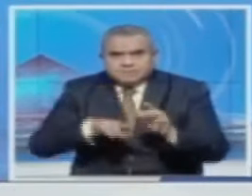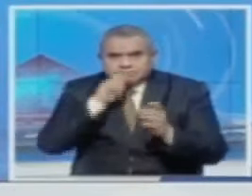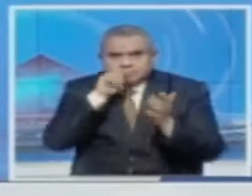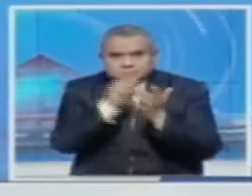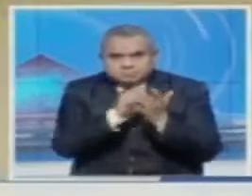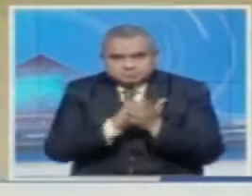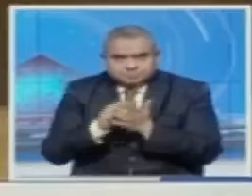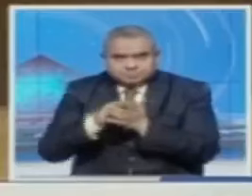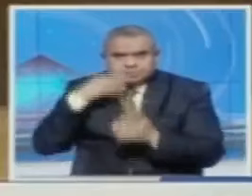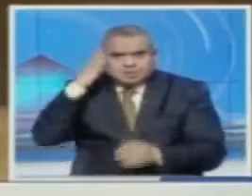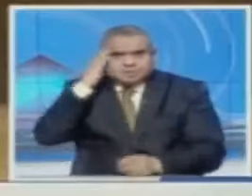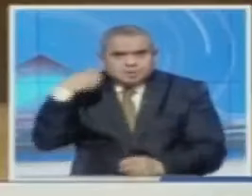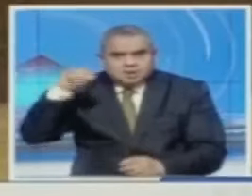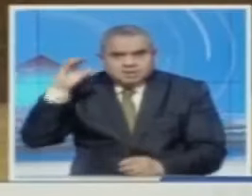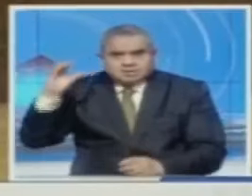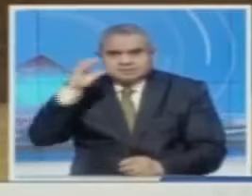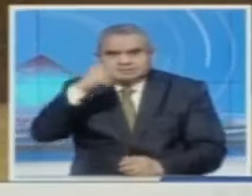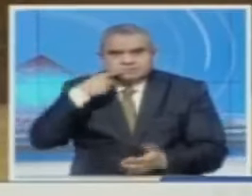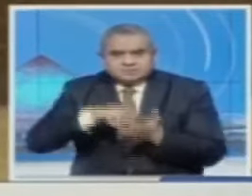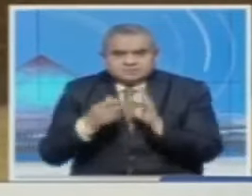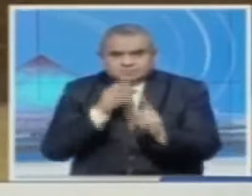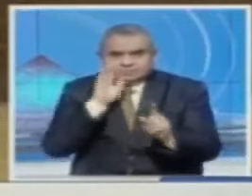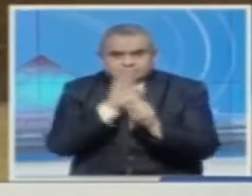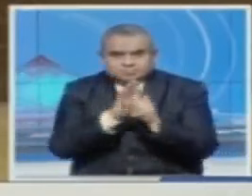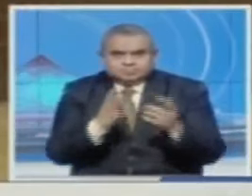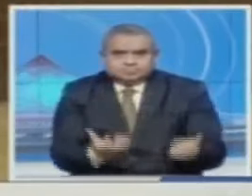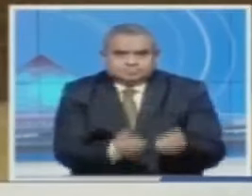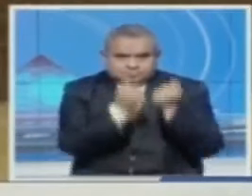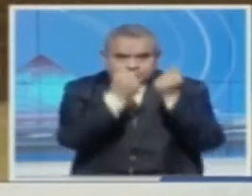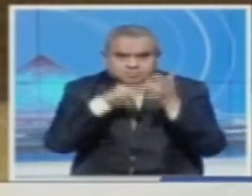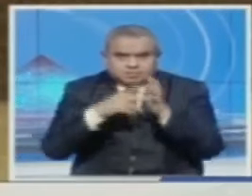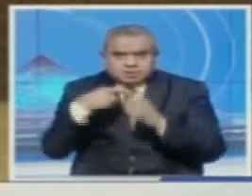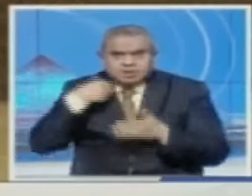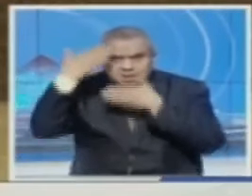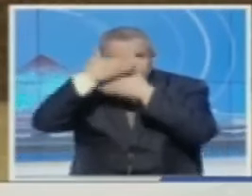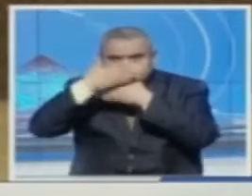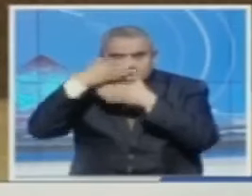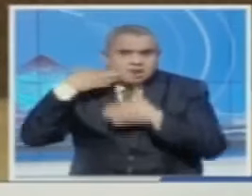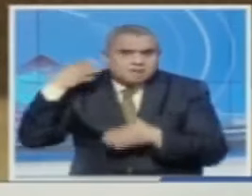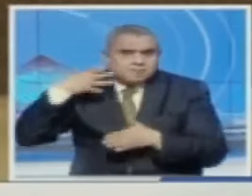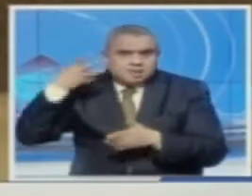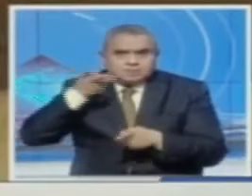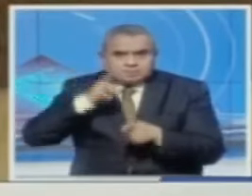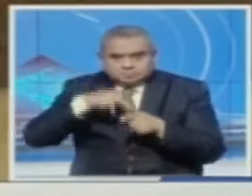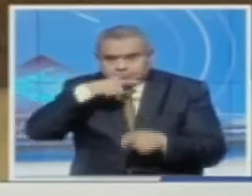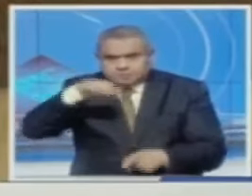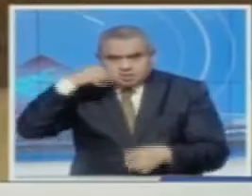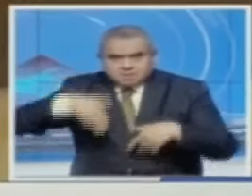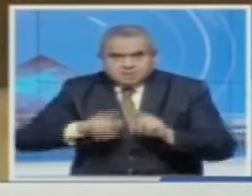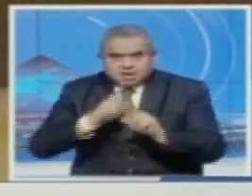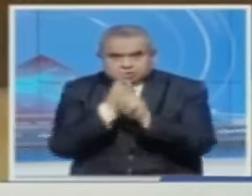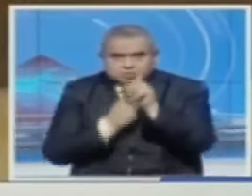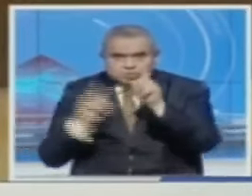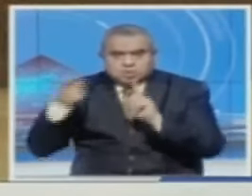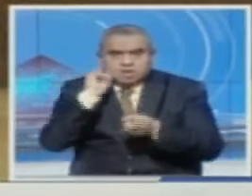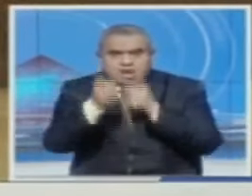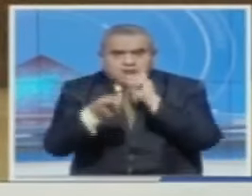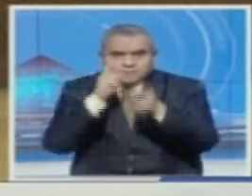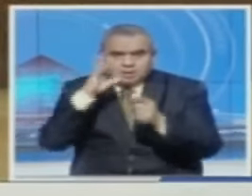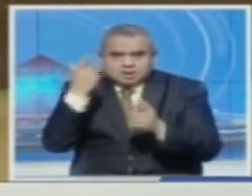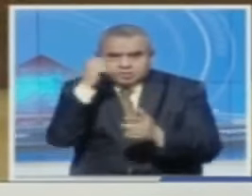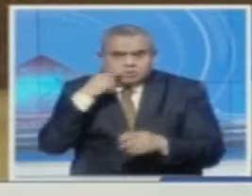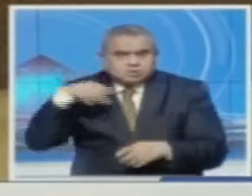أعلن عنها الرئيس السيسي للوقوف بجانب الأشقاء في كل من المغرب وليبيا. كما أشار مدبولي إلى توجيهات الرئيس بأن تتولى